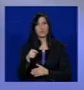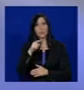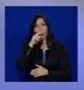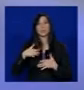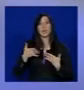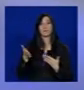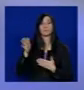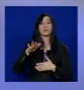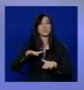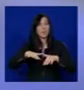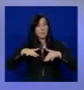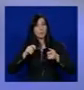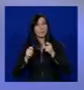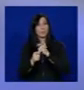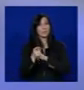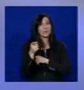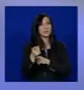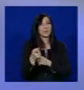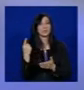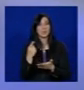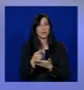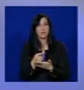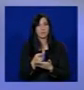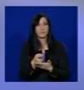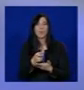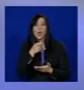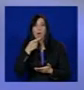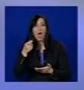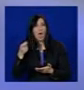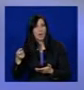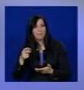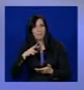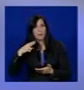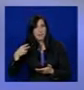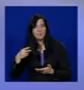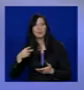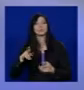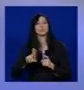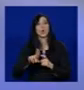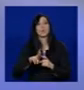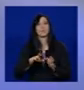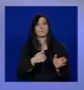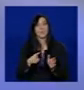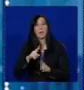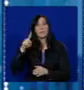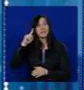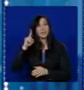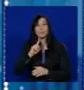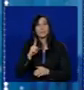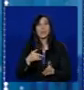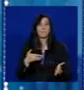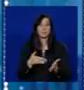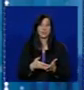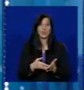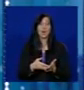Ще ви задам въпрос. Парламент да промени тази наредба. Реплика от Йордан Цонев. Незнанието не е довод, невежеството не е